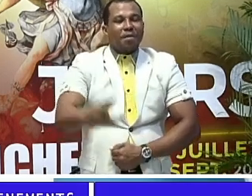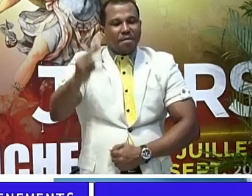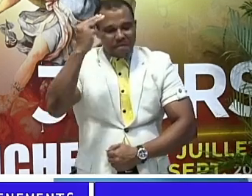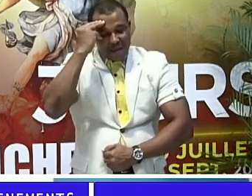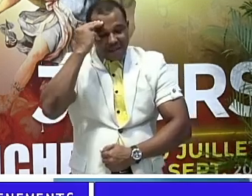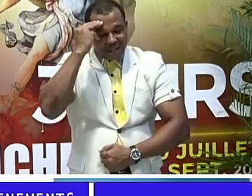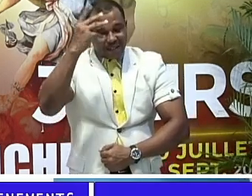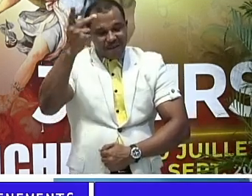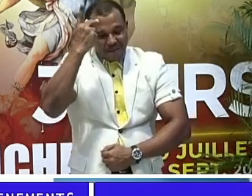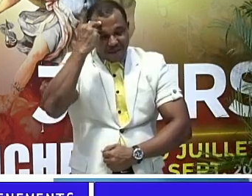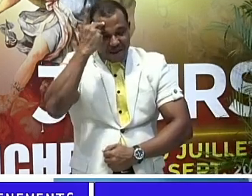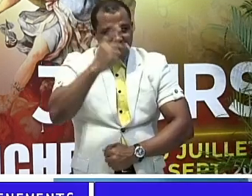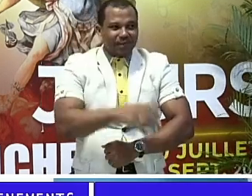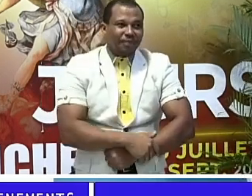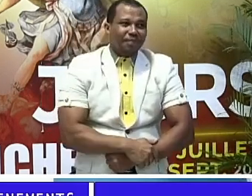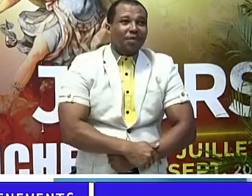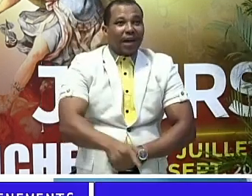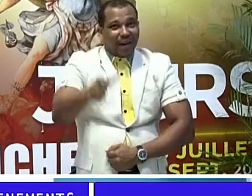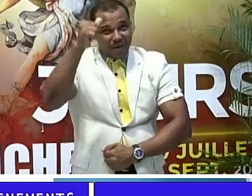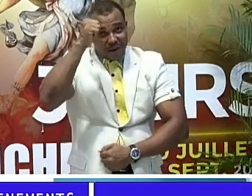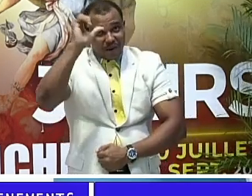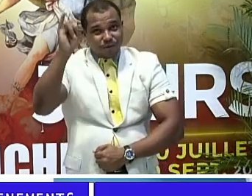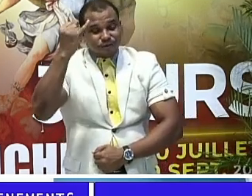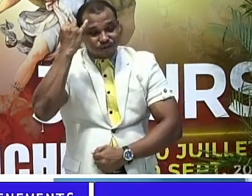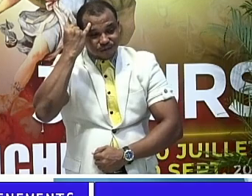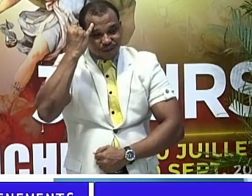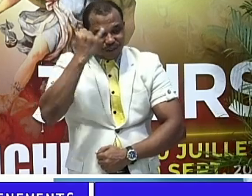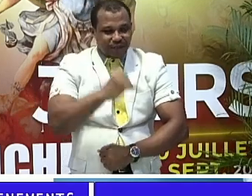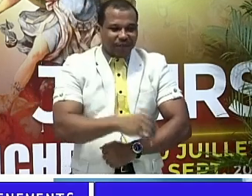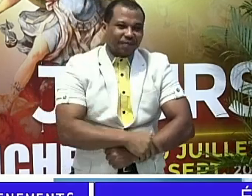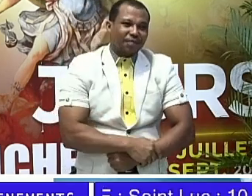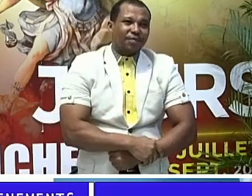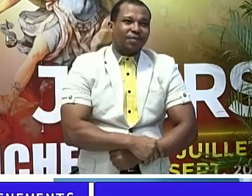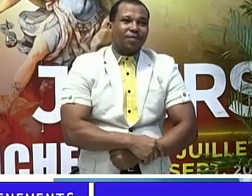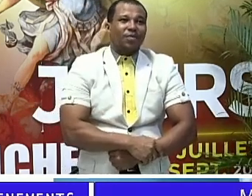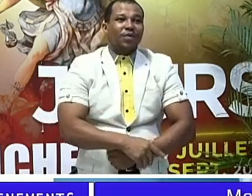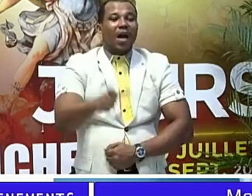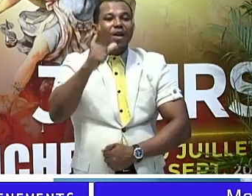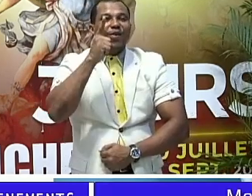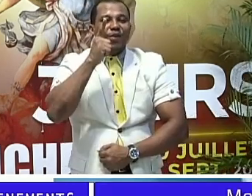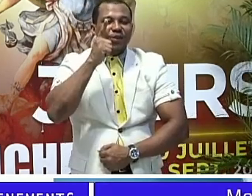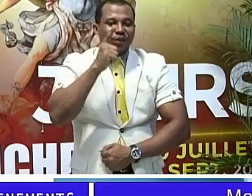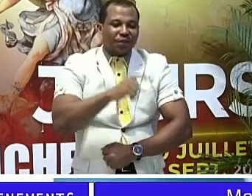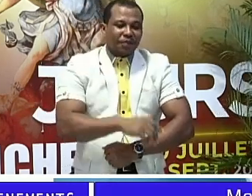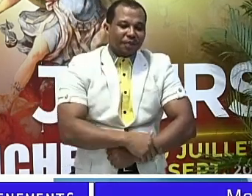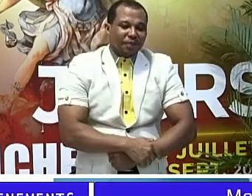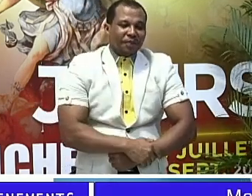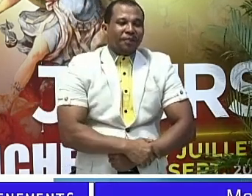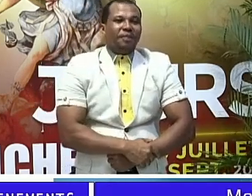Mépierre, Leonardo Gédine, Luce Dorimé.